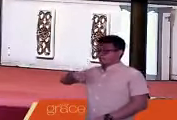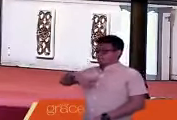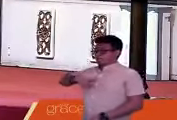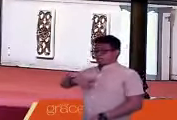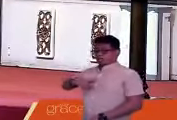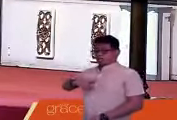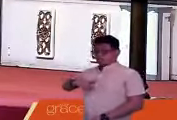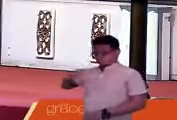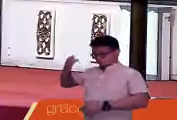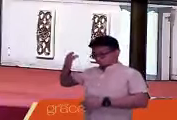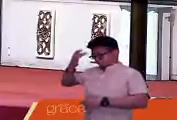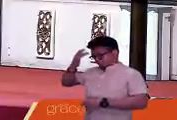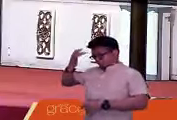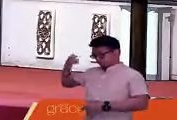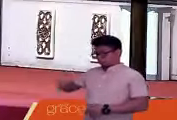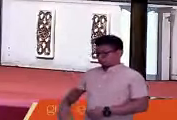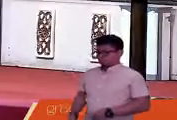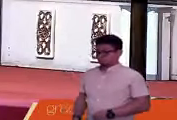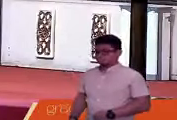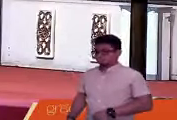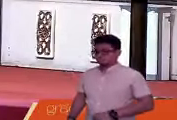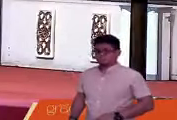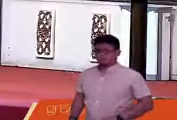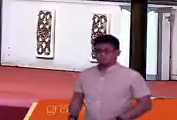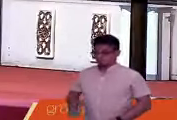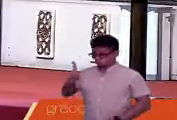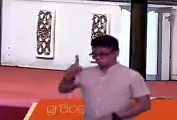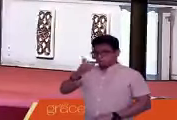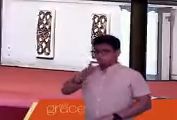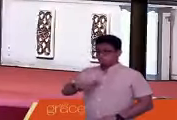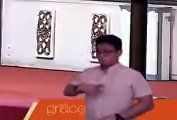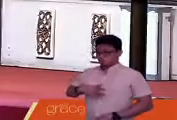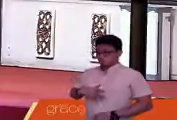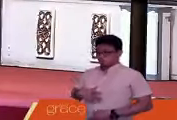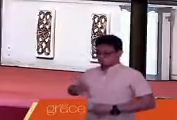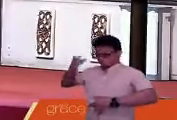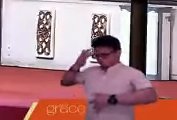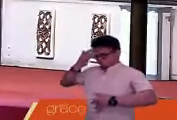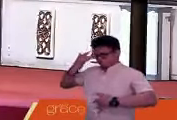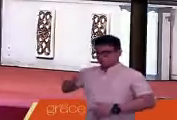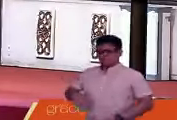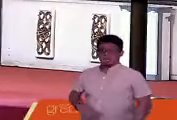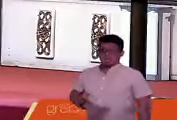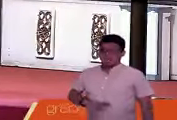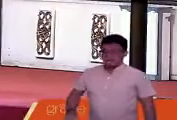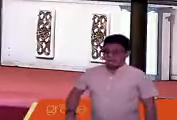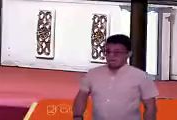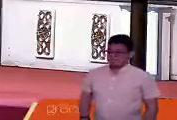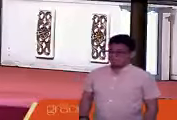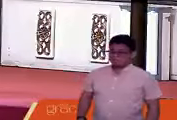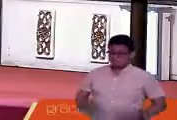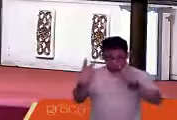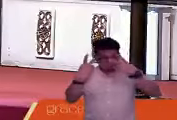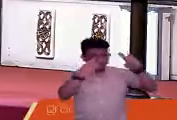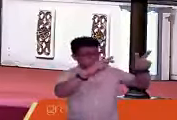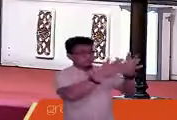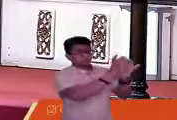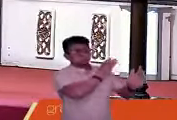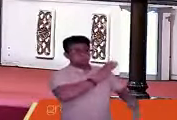And she heard that Jesus will be coming. Pakakita yun niya kang Jesus Christ. Misinggit na yung siya, misinga,